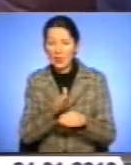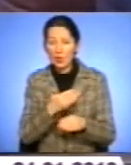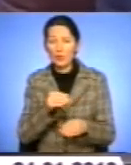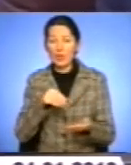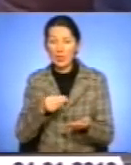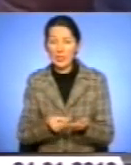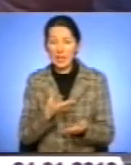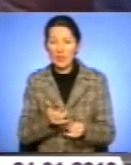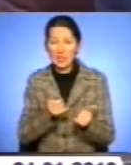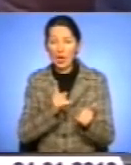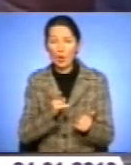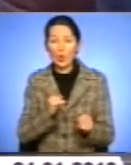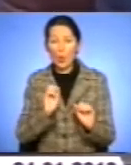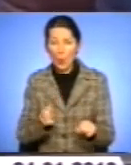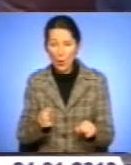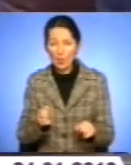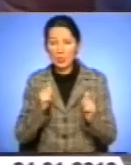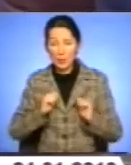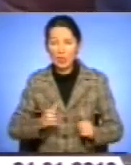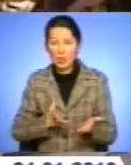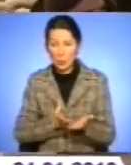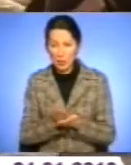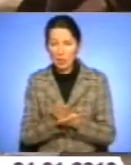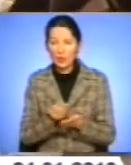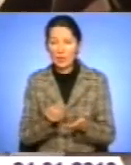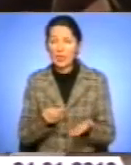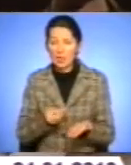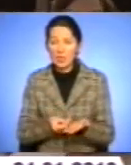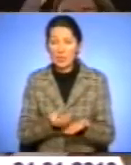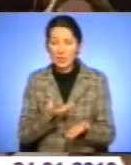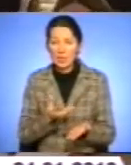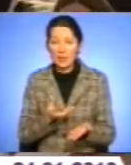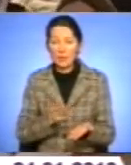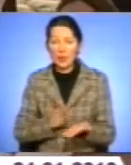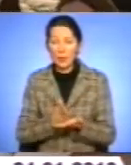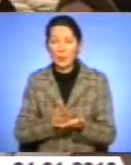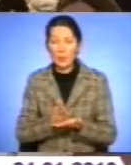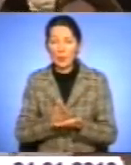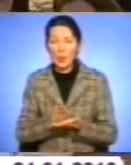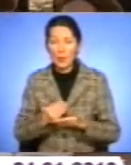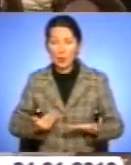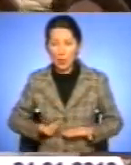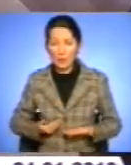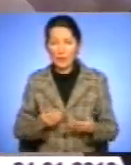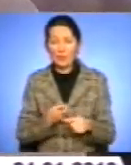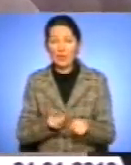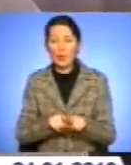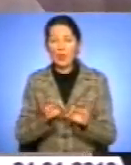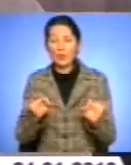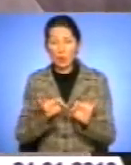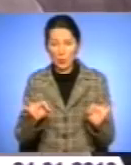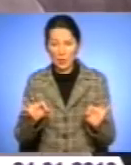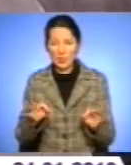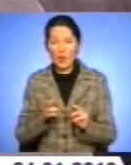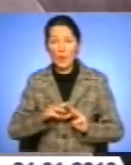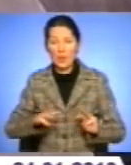різниці в тарифах покласти на заможних. Ми будемо вдосконалювати систему диференційованих тарифів для тих,